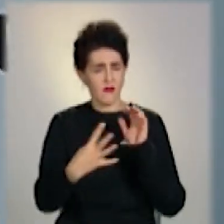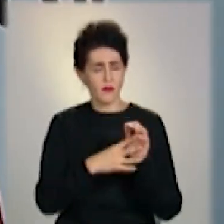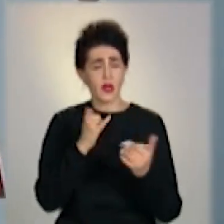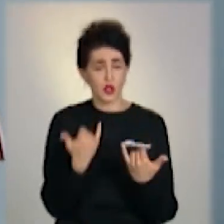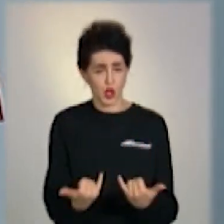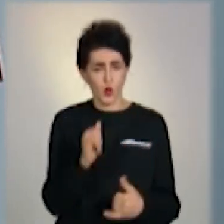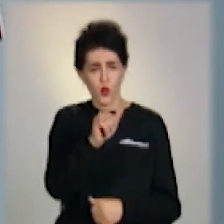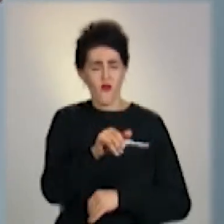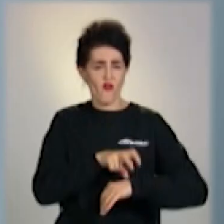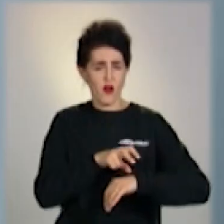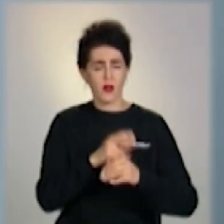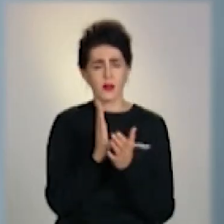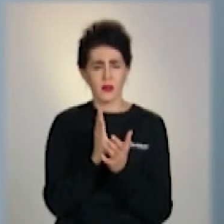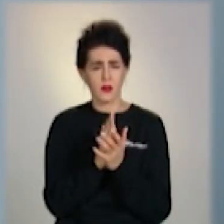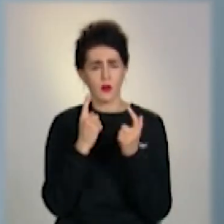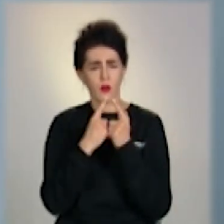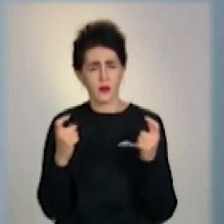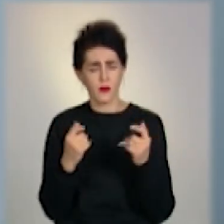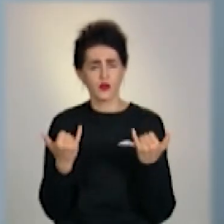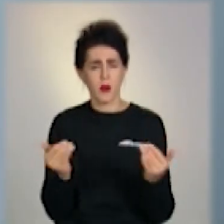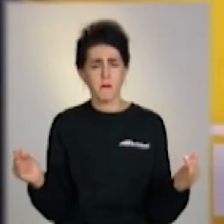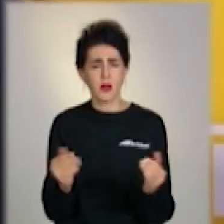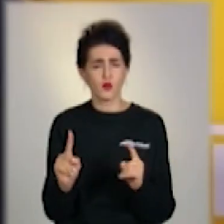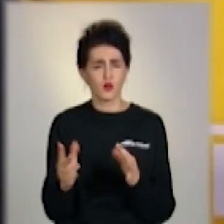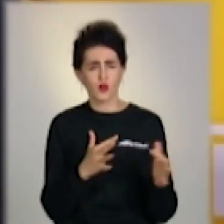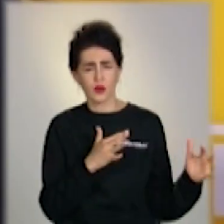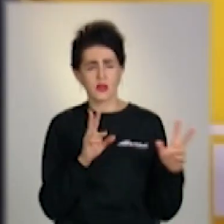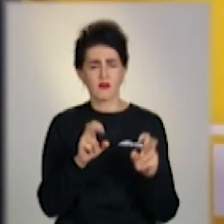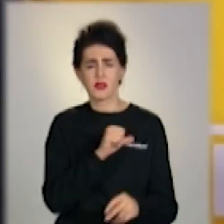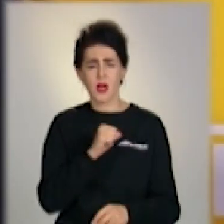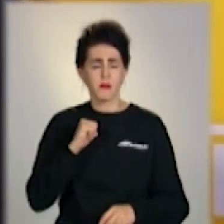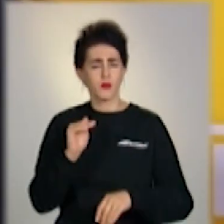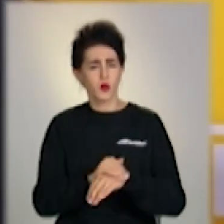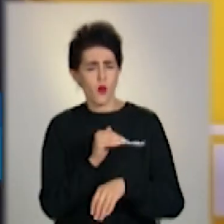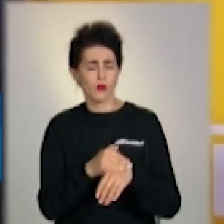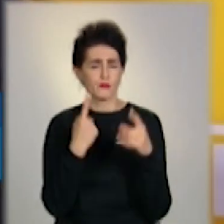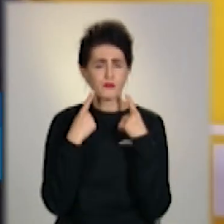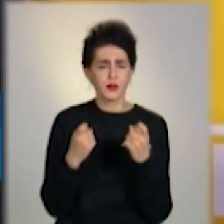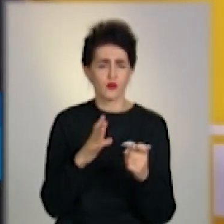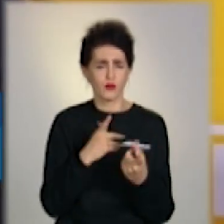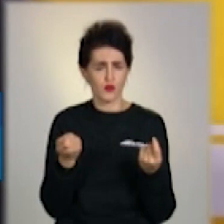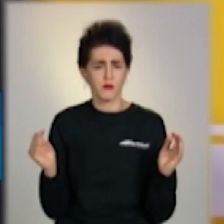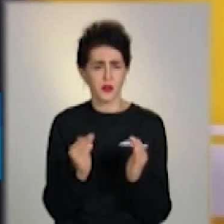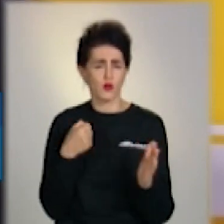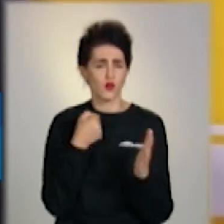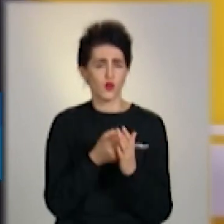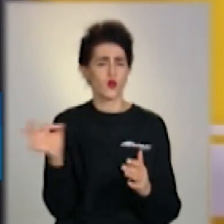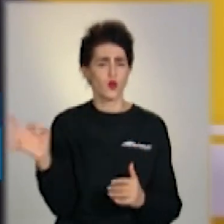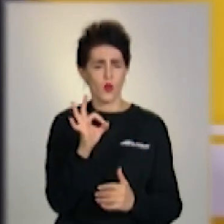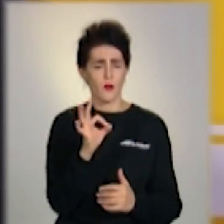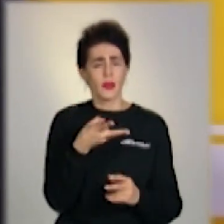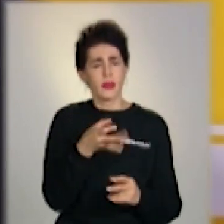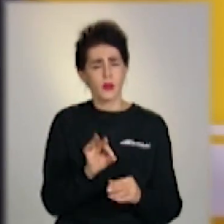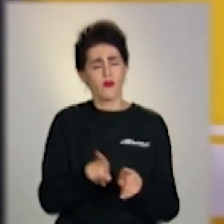анестезіолога є добра новина. Зменшення кількості випадків – це дуже добре, це супер добре. Хотілося б, щоб їх було нуль, але